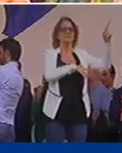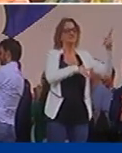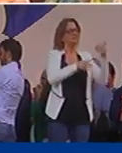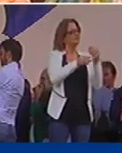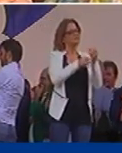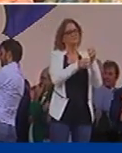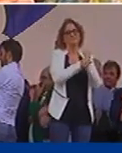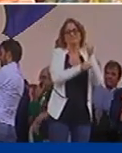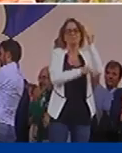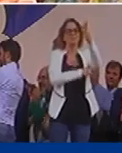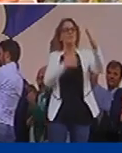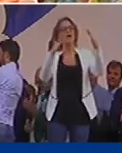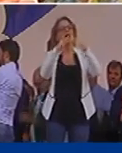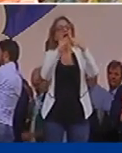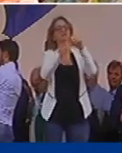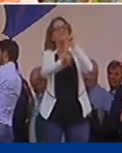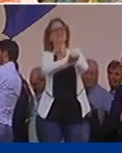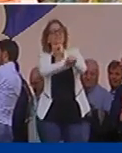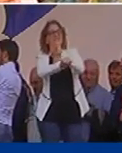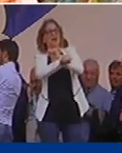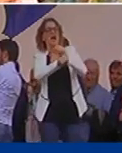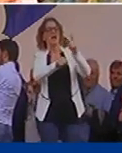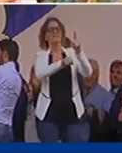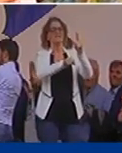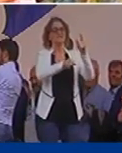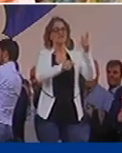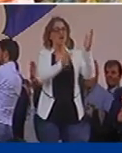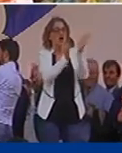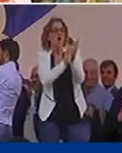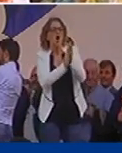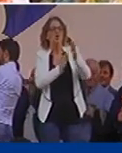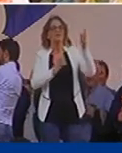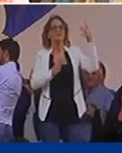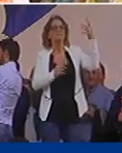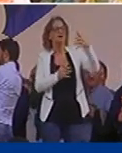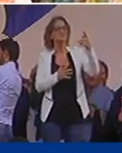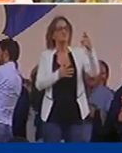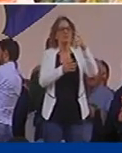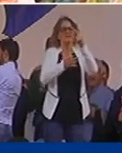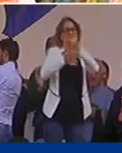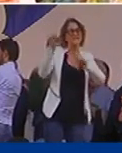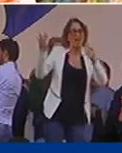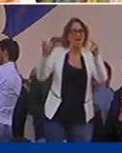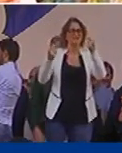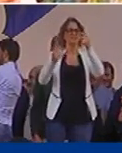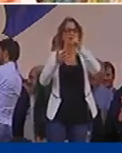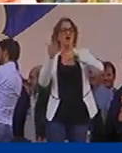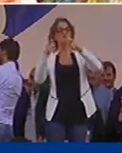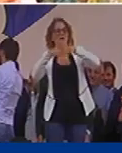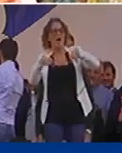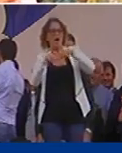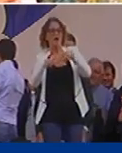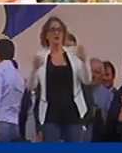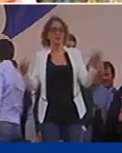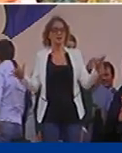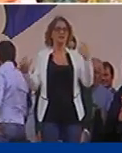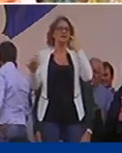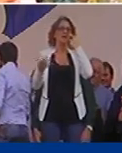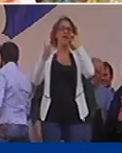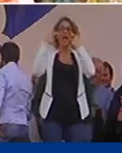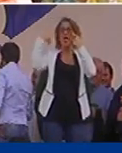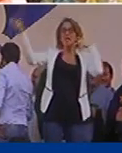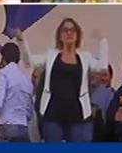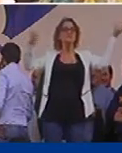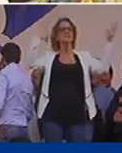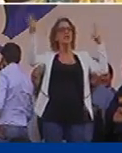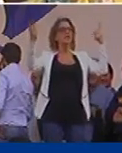casa gli schiavi delle lobby, dei massoni, della finanza e delle banche. E quindi dall'estero ci arriva